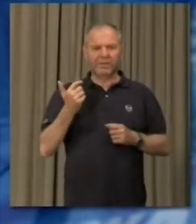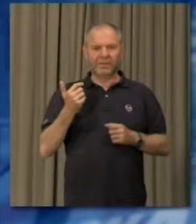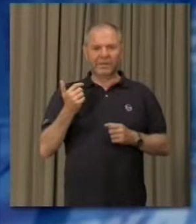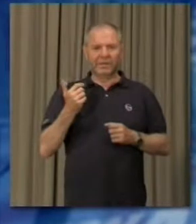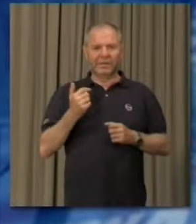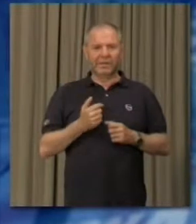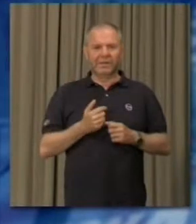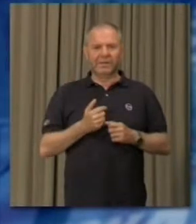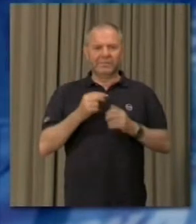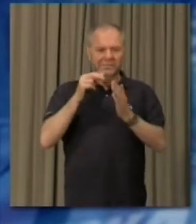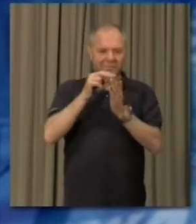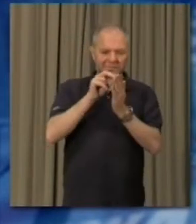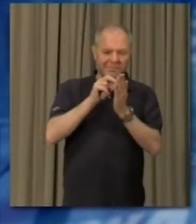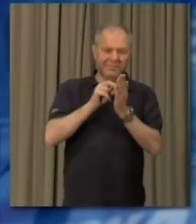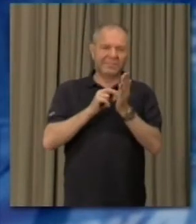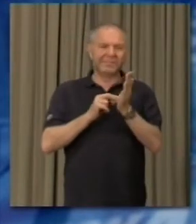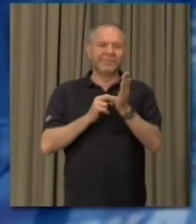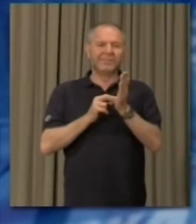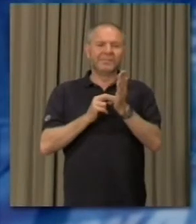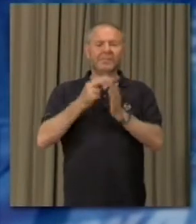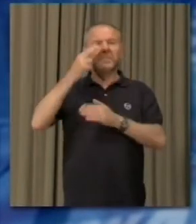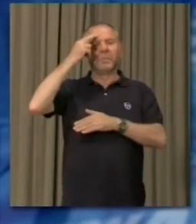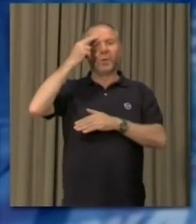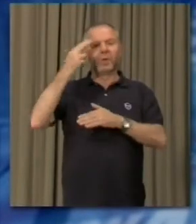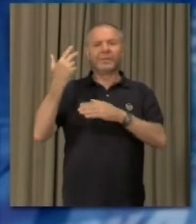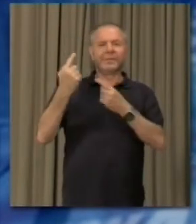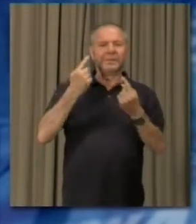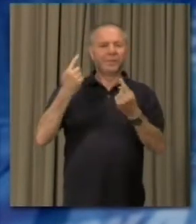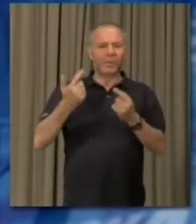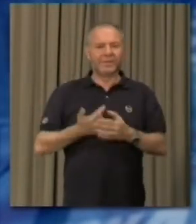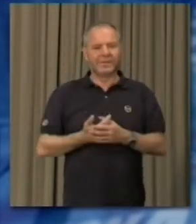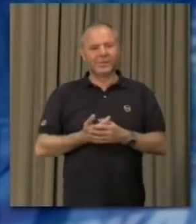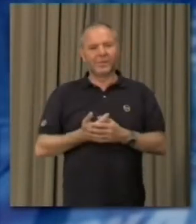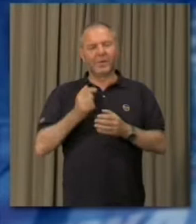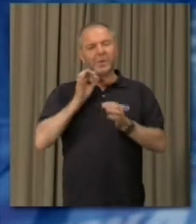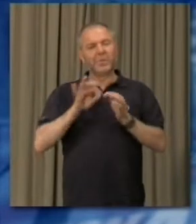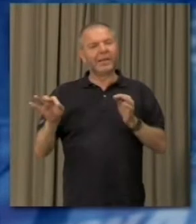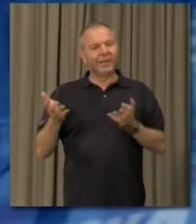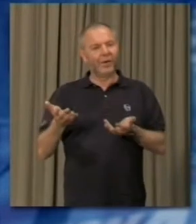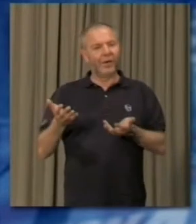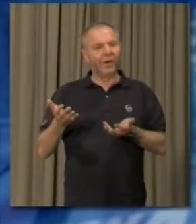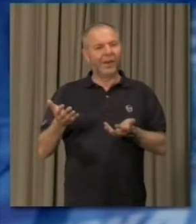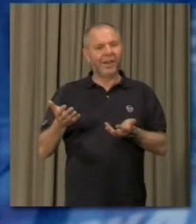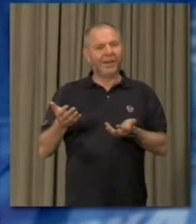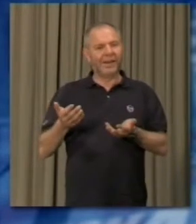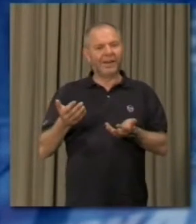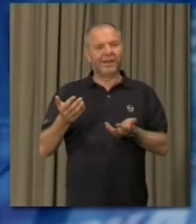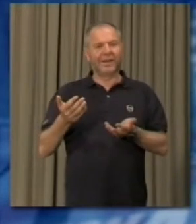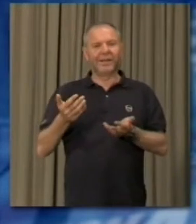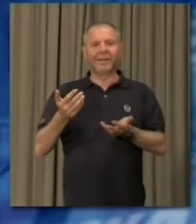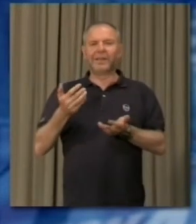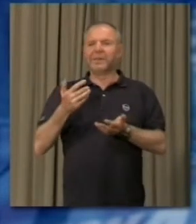anche appuntarsi delle situazioni anche particolari che si vengono a creare in uno